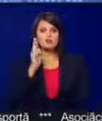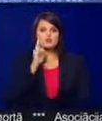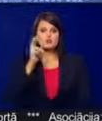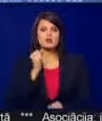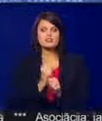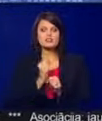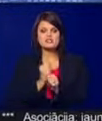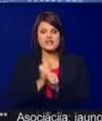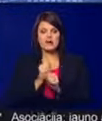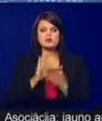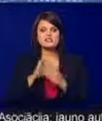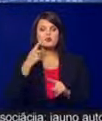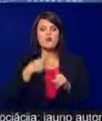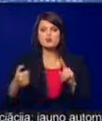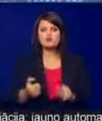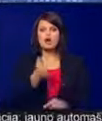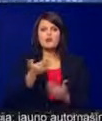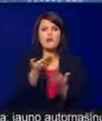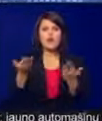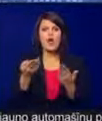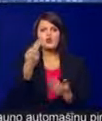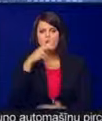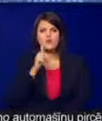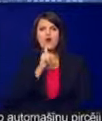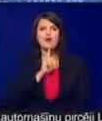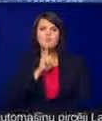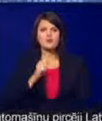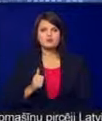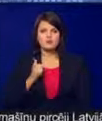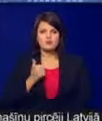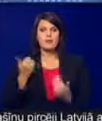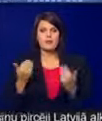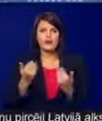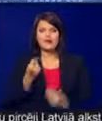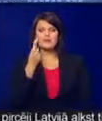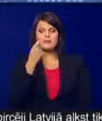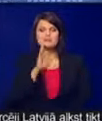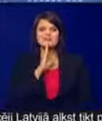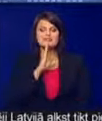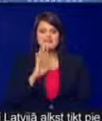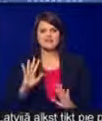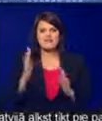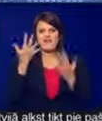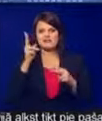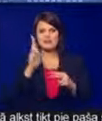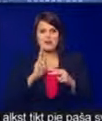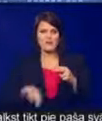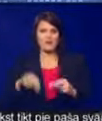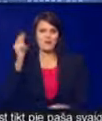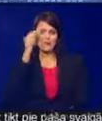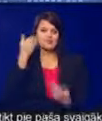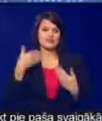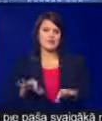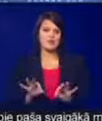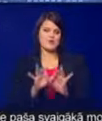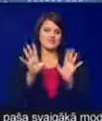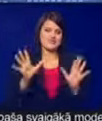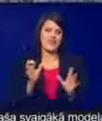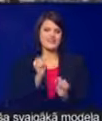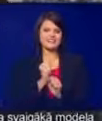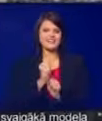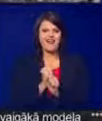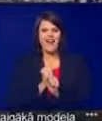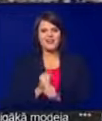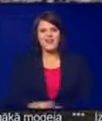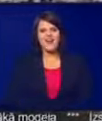no Liepājas uzņēmumiem. Pat labam 11 sievietes kursus veiksmīgi beigušas un jau uzsākušas darbu.